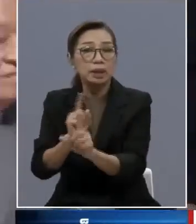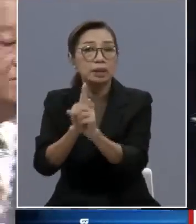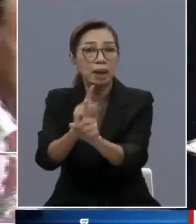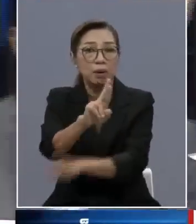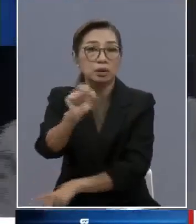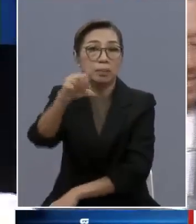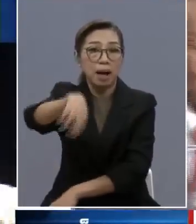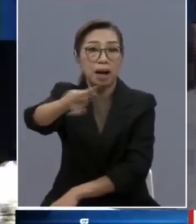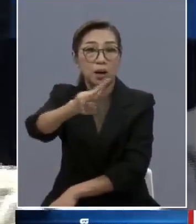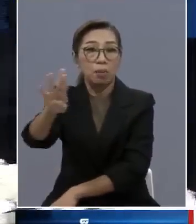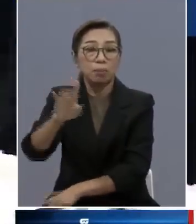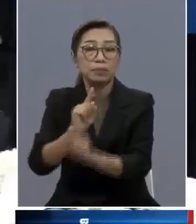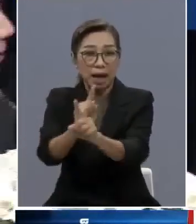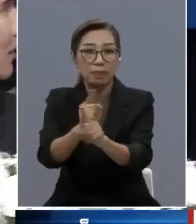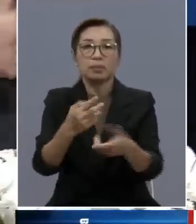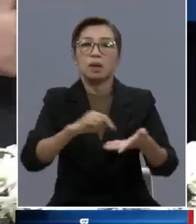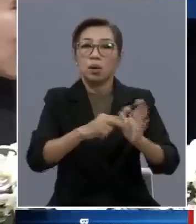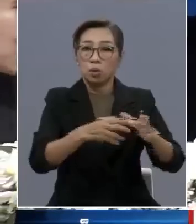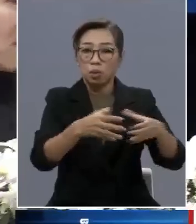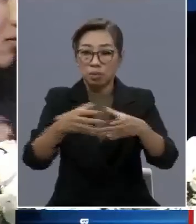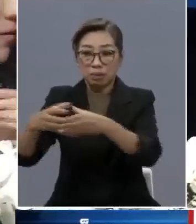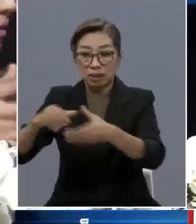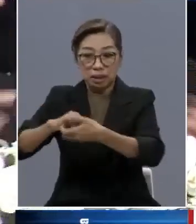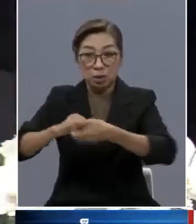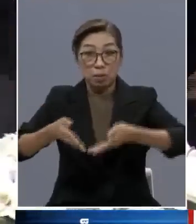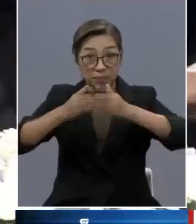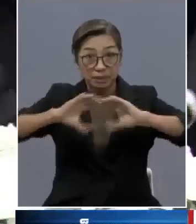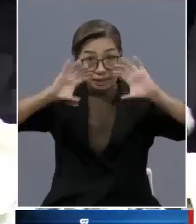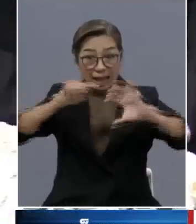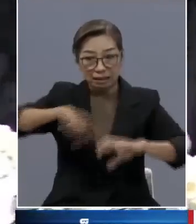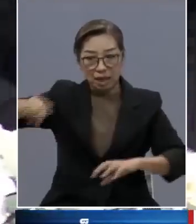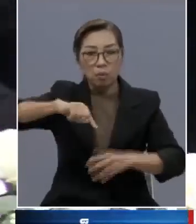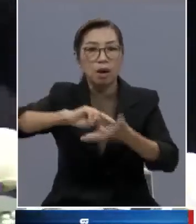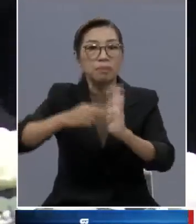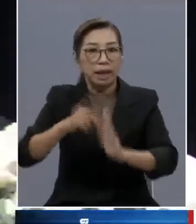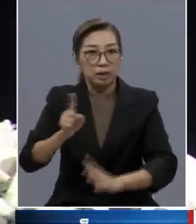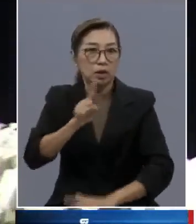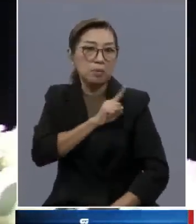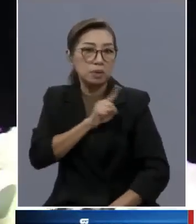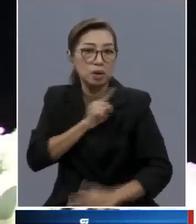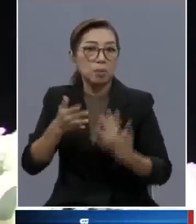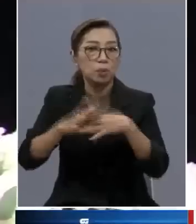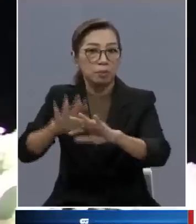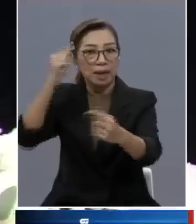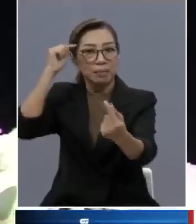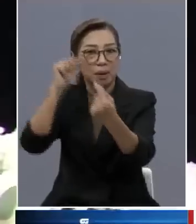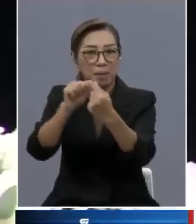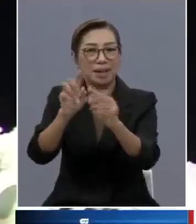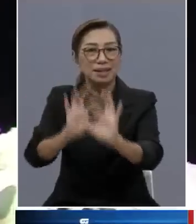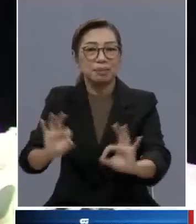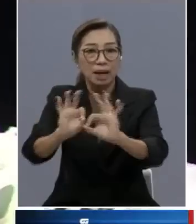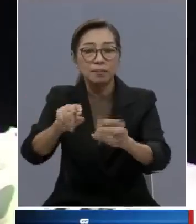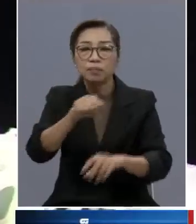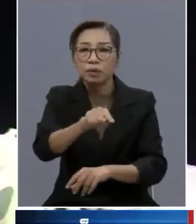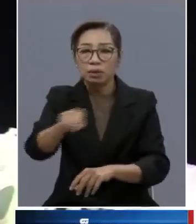วกันก็เป็นความรับผิดชอบร่วมกันของพรรคร่วมที่จัดตั้งกันไปเมื่อวานนี้นะครับนี่เป็นจุดประสงค์หลักเมื่อรวมวา